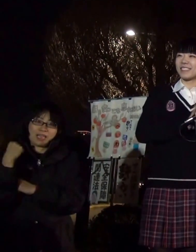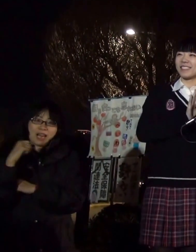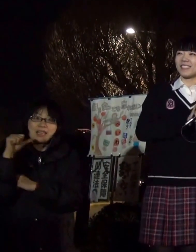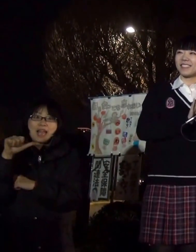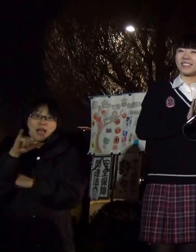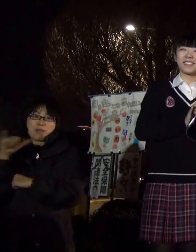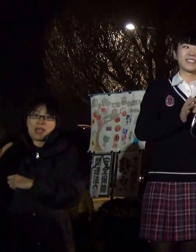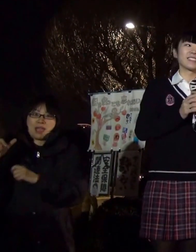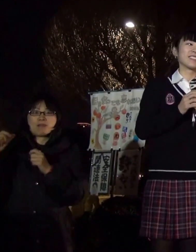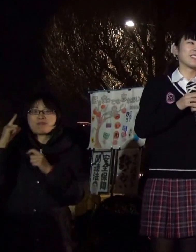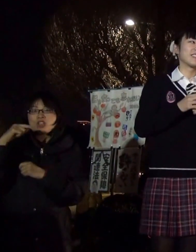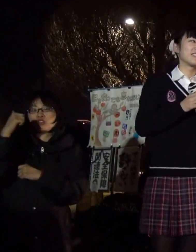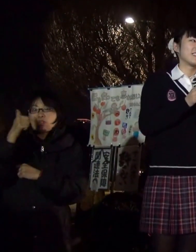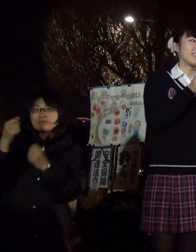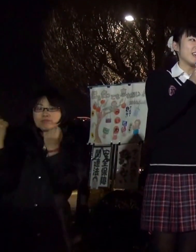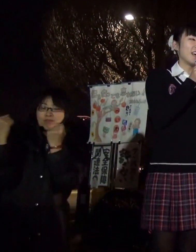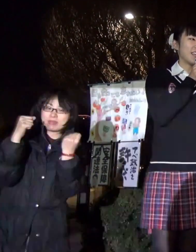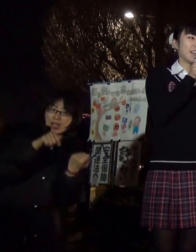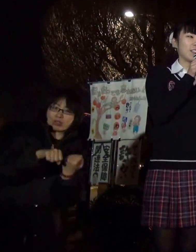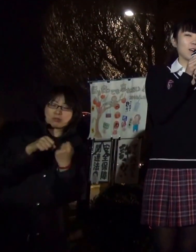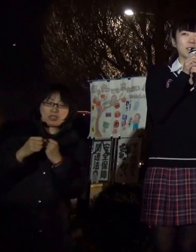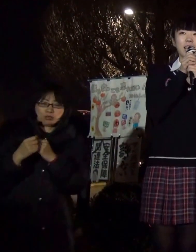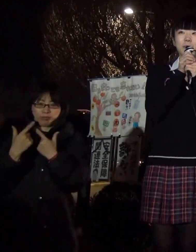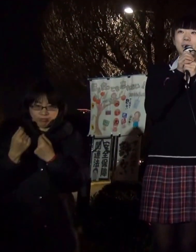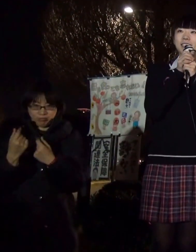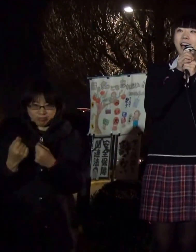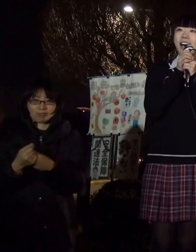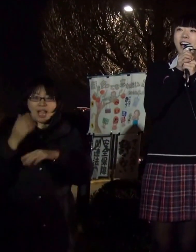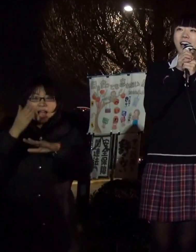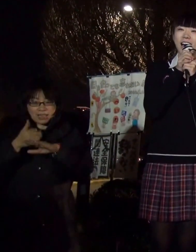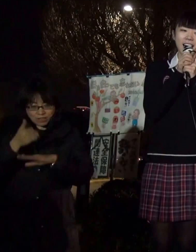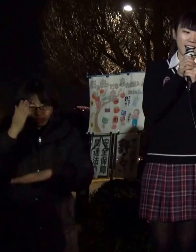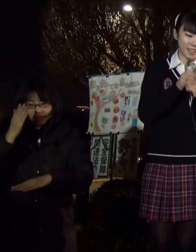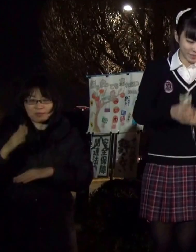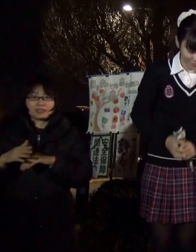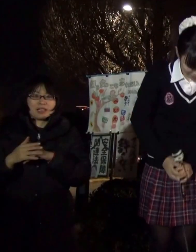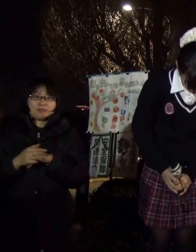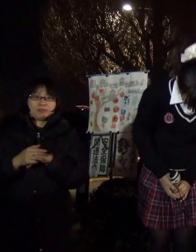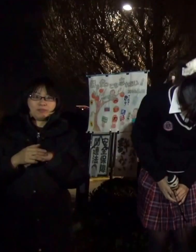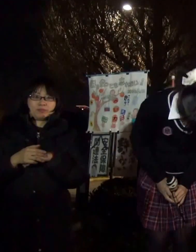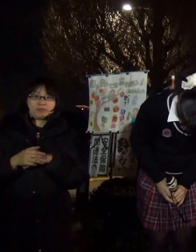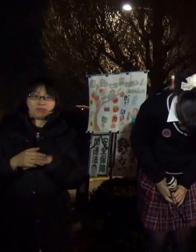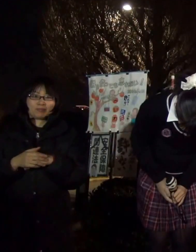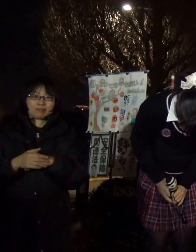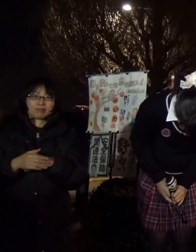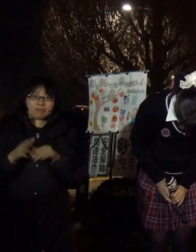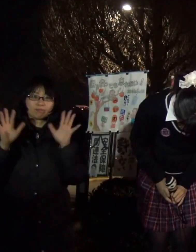以上、政治向上委員会でした。ありがとうございました。